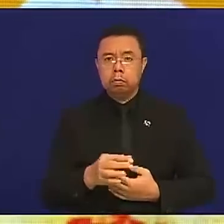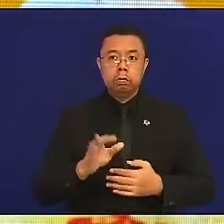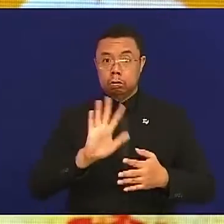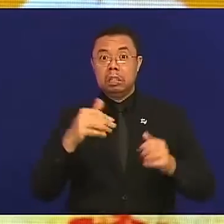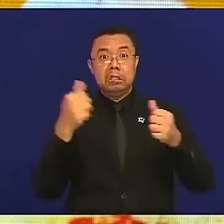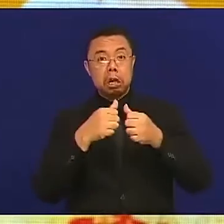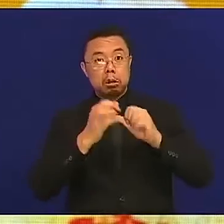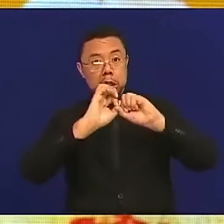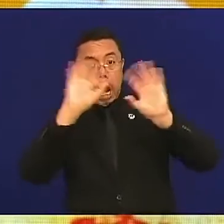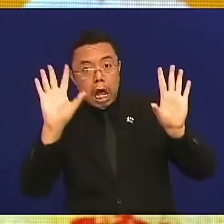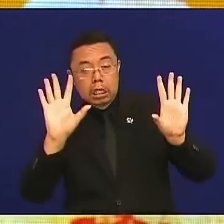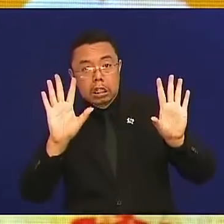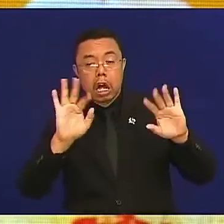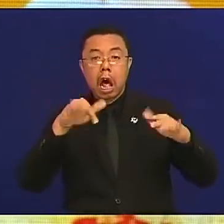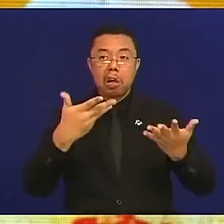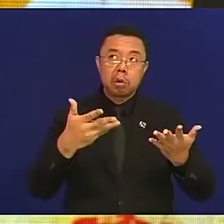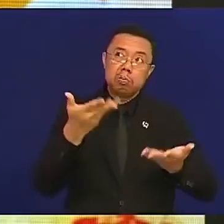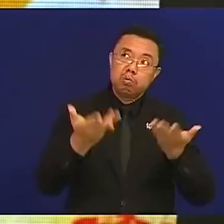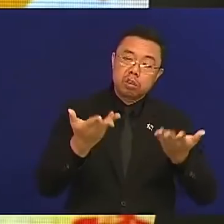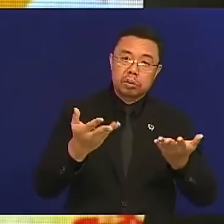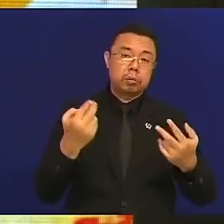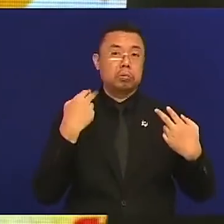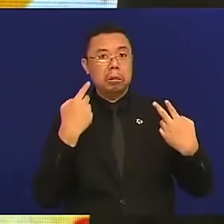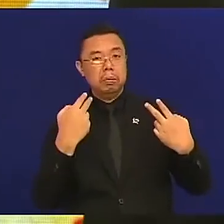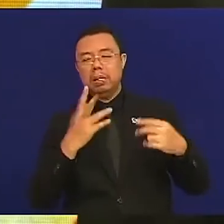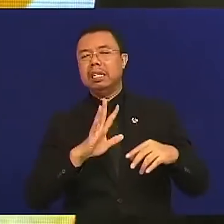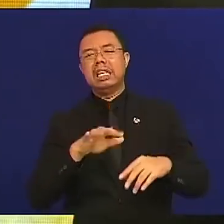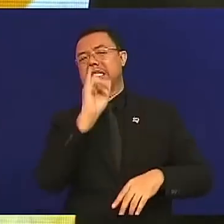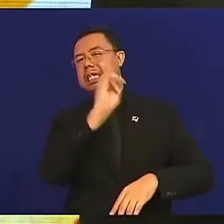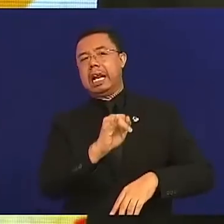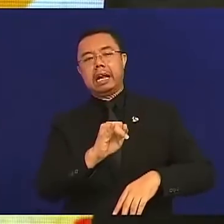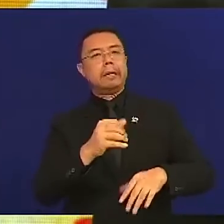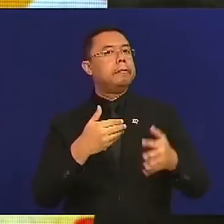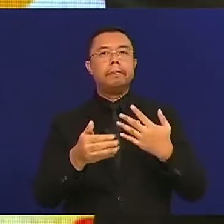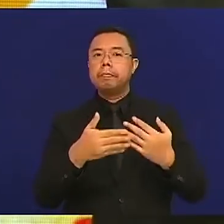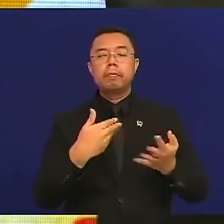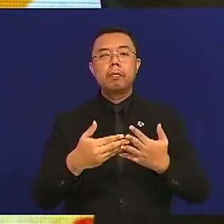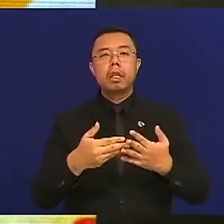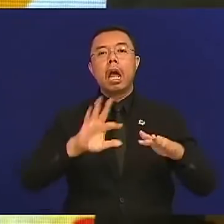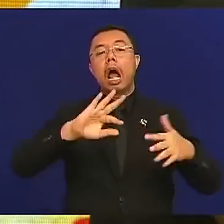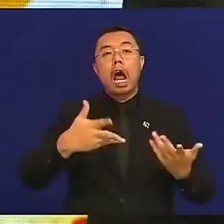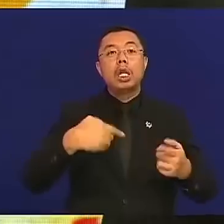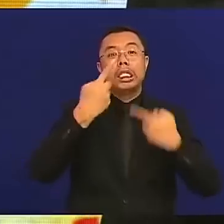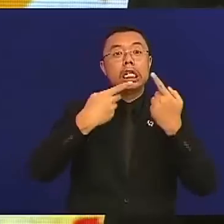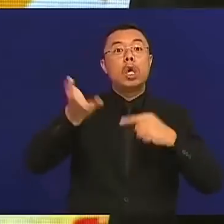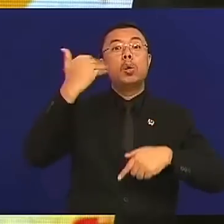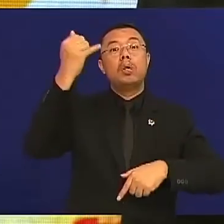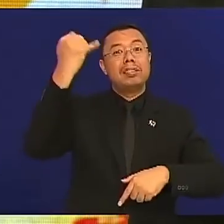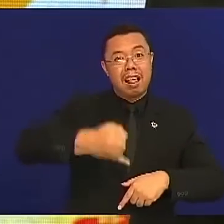jelas statusnya, atau mungkin juga penampilannya tidak menarik, atau latar belakangnya